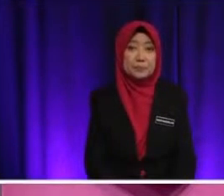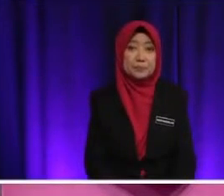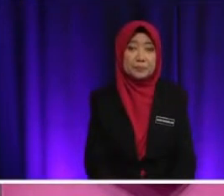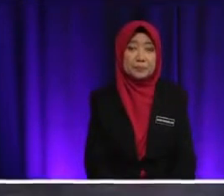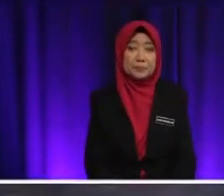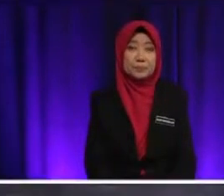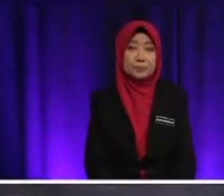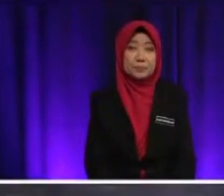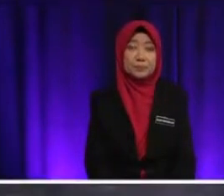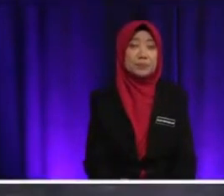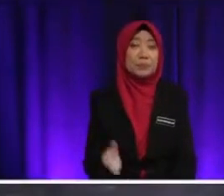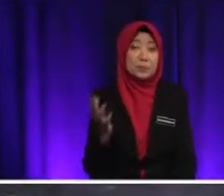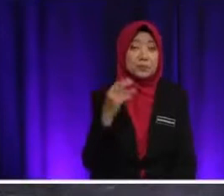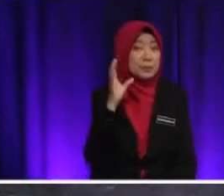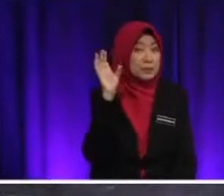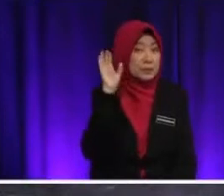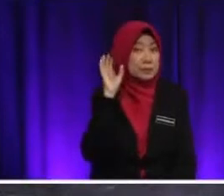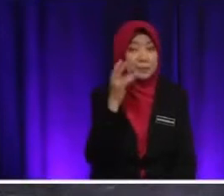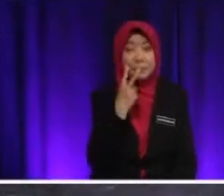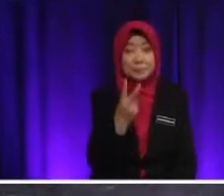Okey, baik. Jom kita dengarkan.